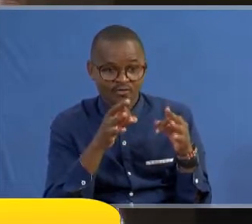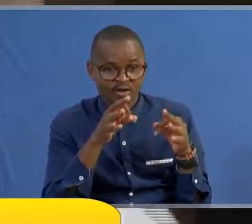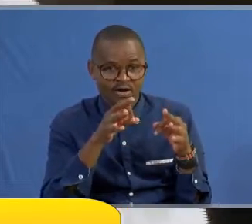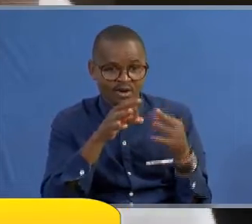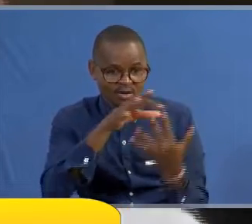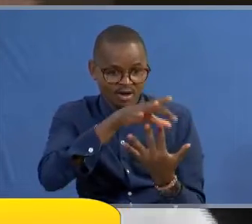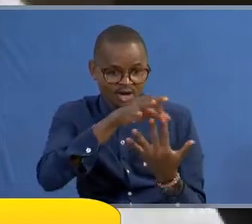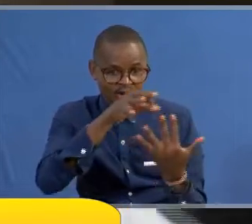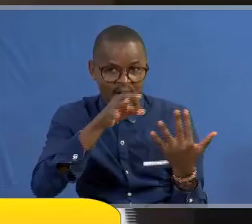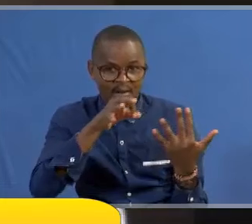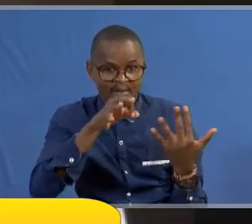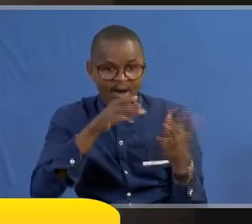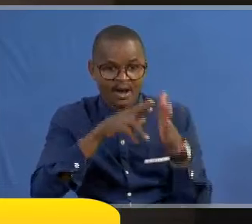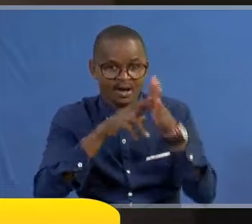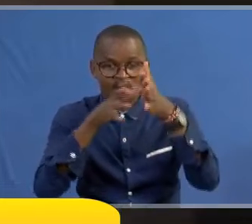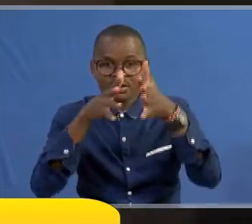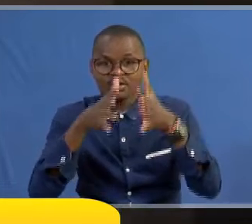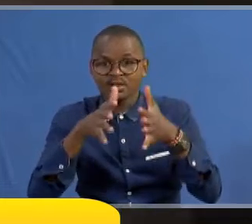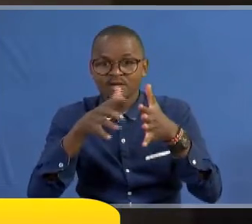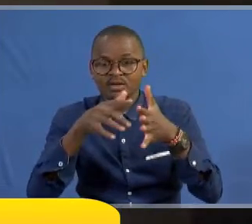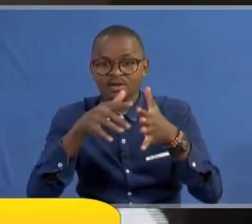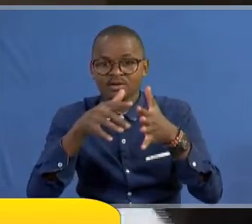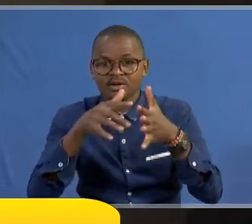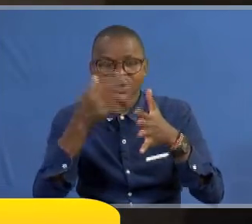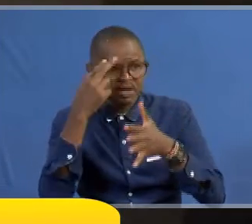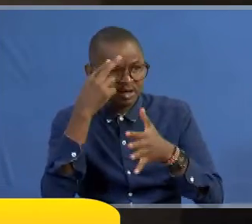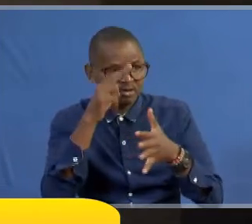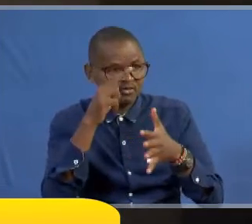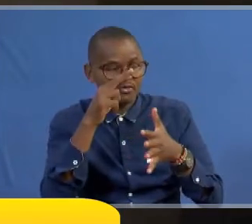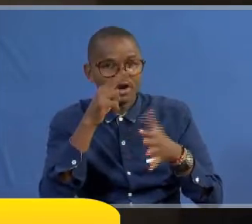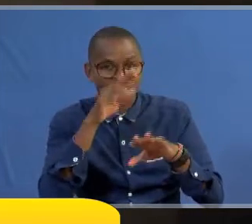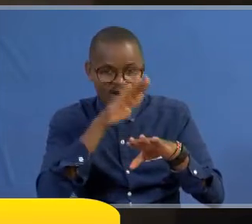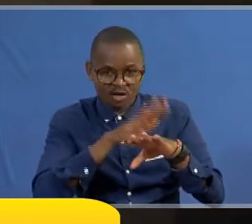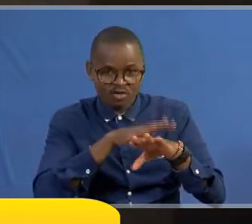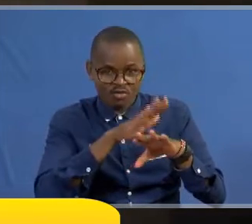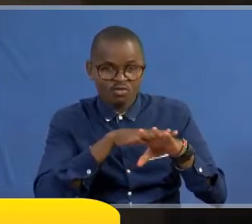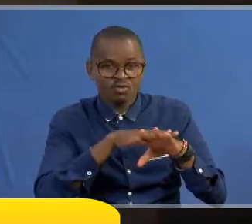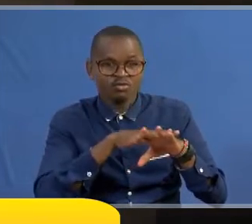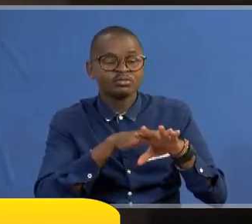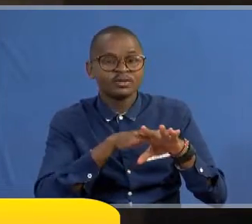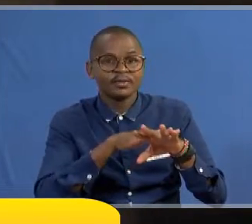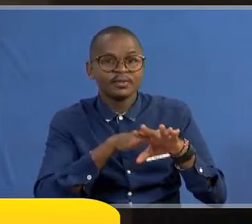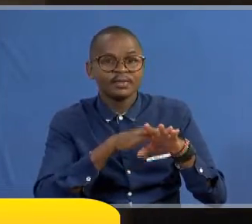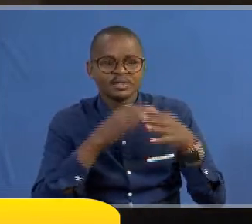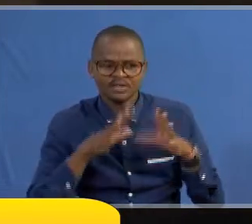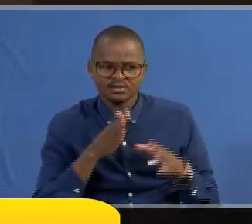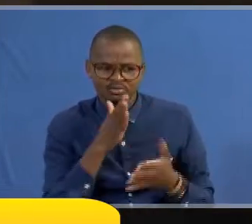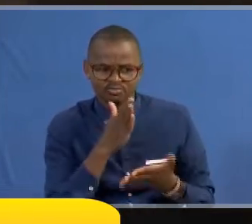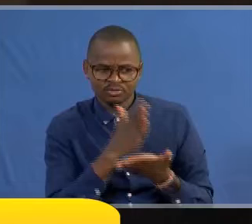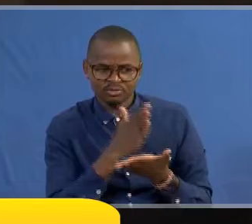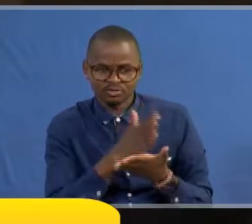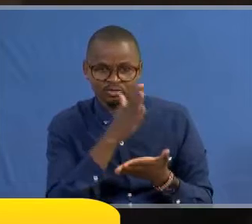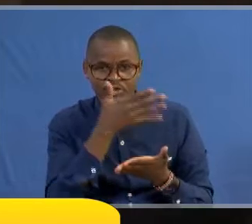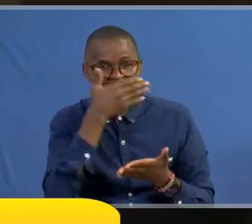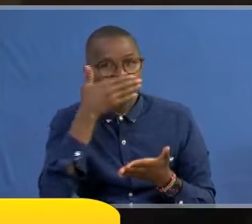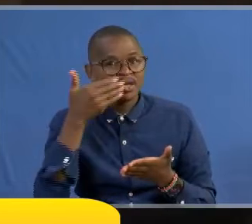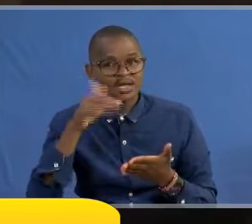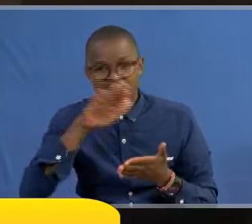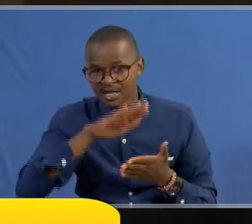kuchagua muwakilishi mahali, I look for the appropriate and somebody ambaye tuwajua huyo ni best katika hiyo area